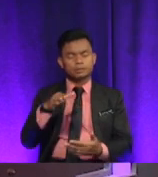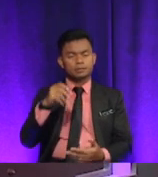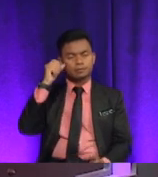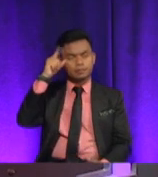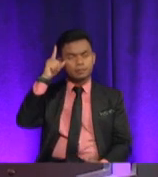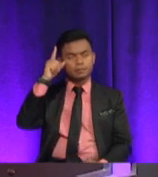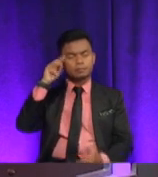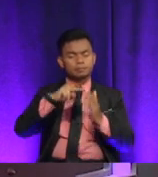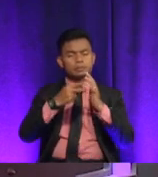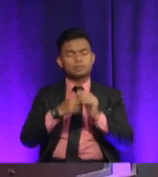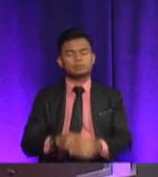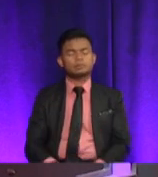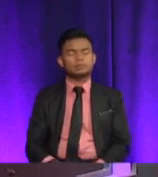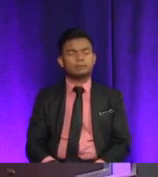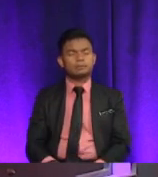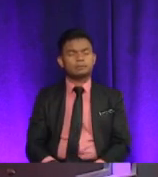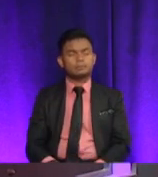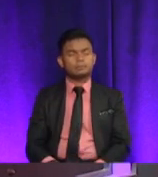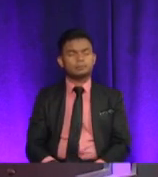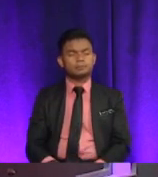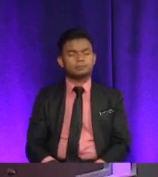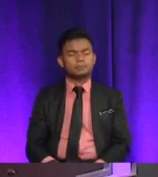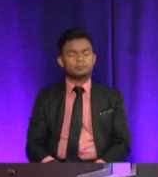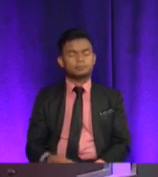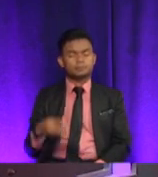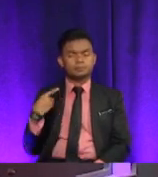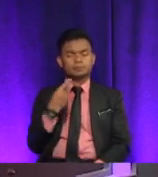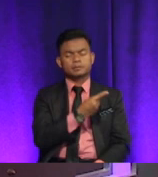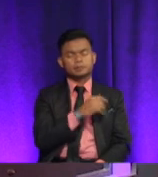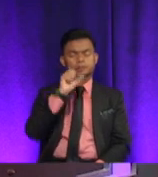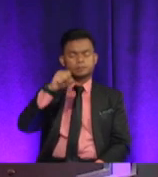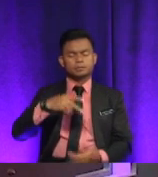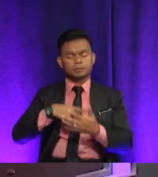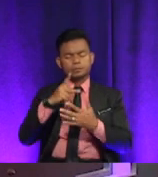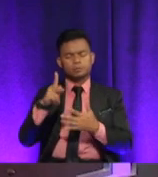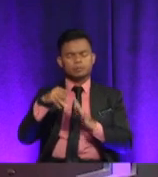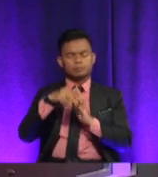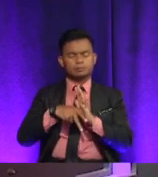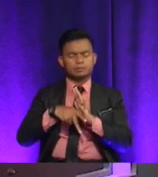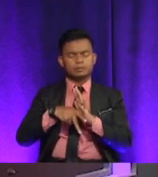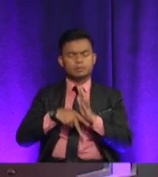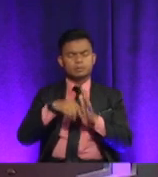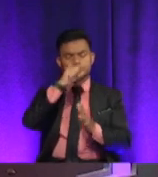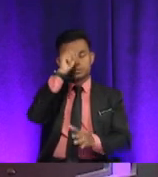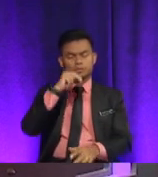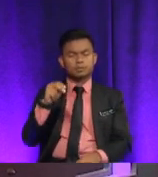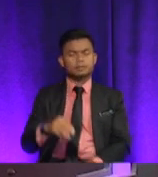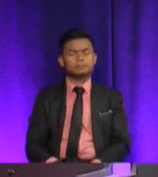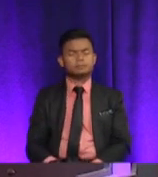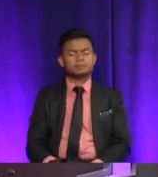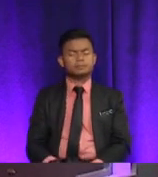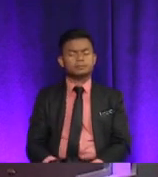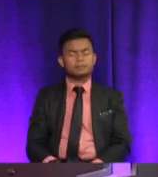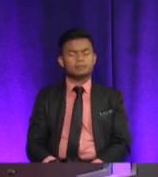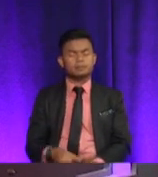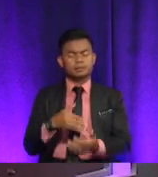kalau persoalan itu minta persoalan maka kita boleh keluarkan persoalan dia oke kalau kita melihat di sini Bagaimana Raja dia